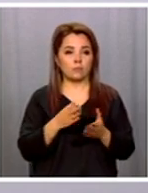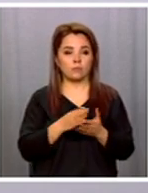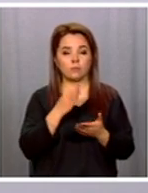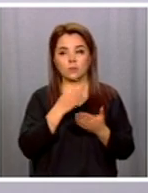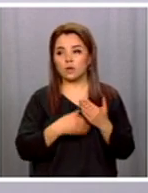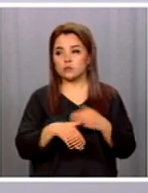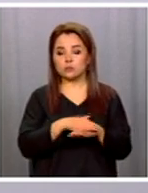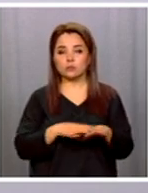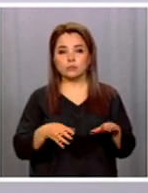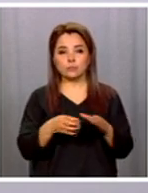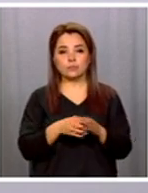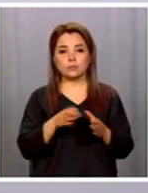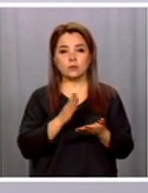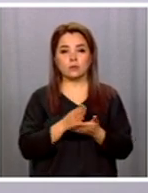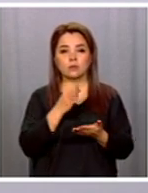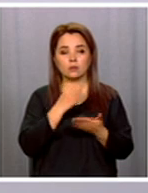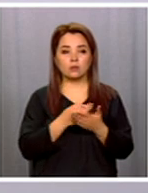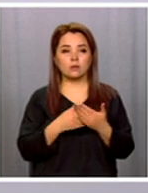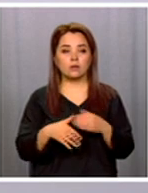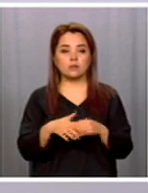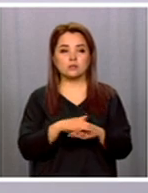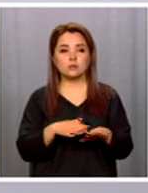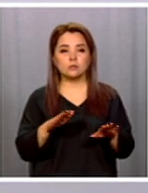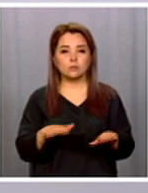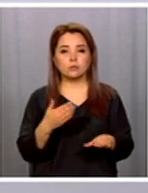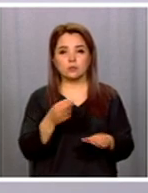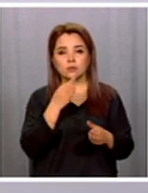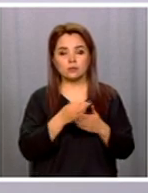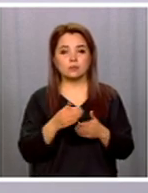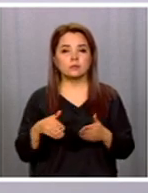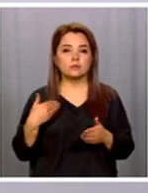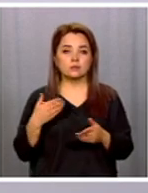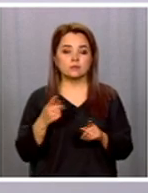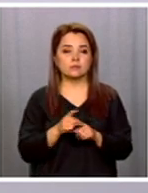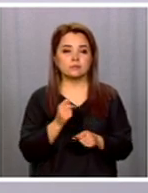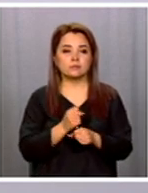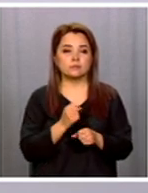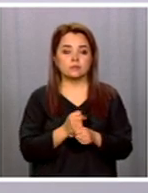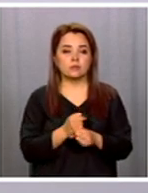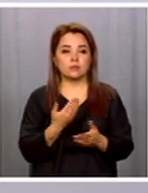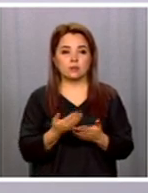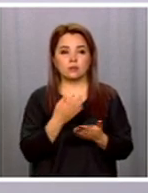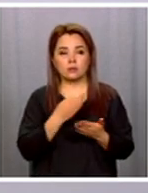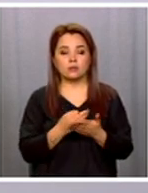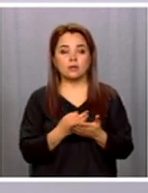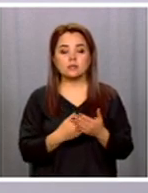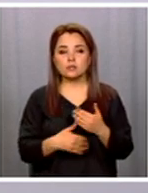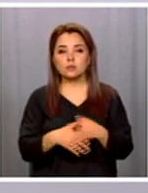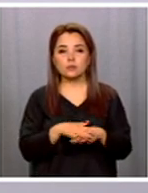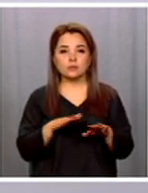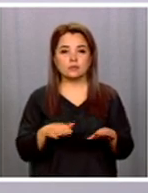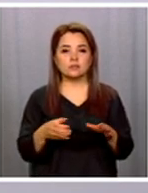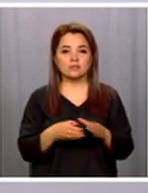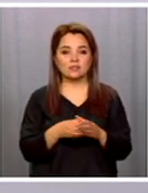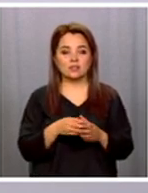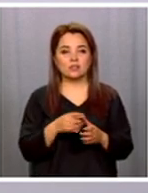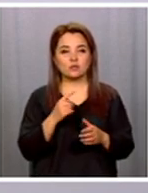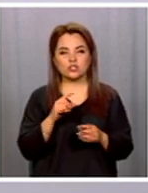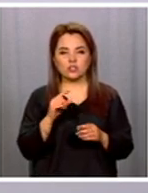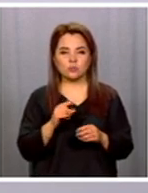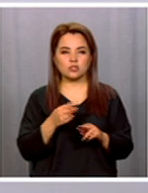атқарады. Енді органикалық химия не шығарады дегенге тоқталып өтсек, бұл жерде этилен, полиэтилен,